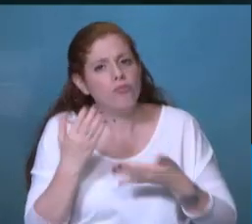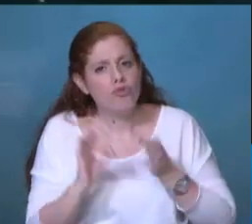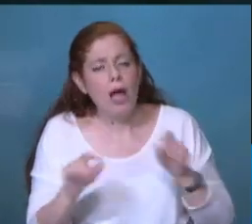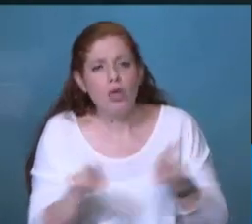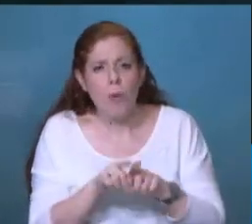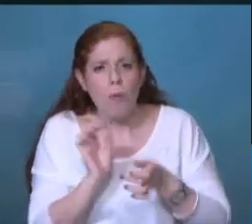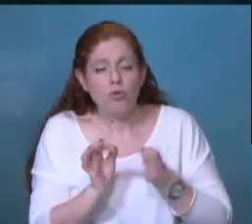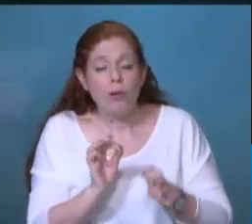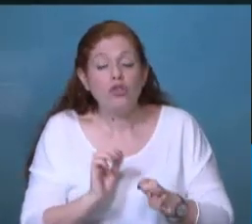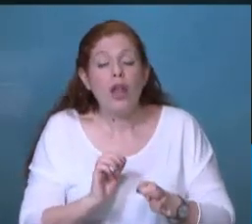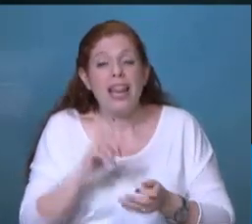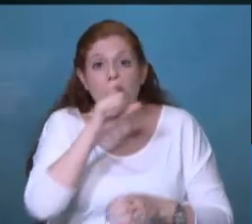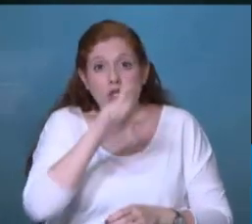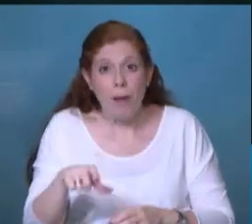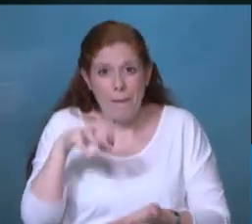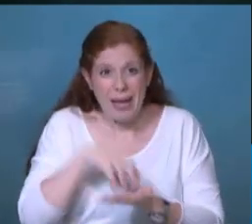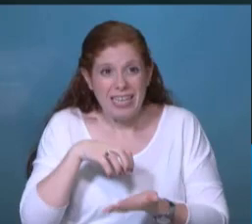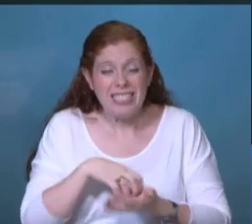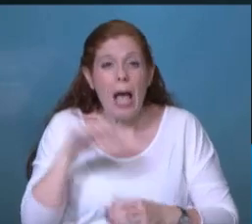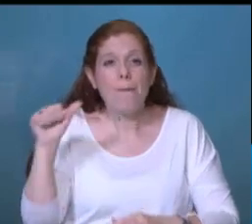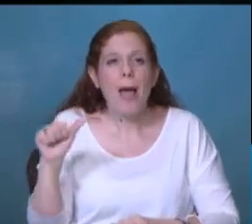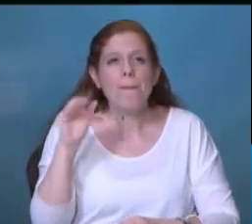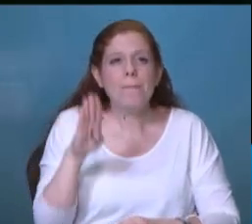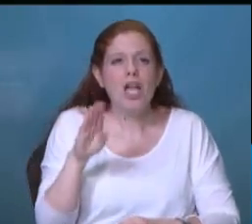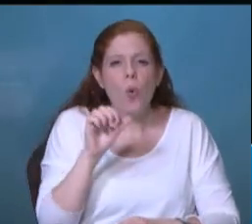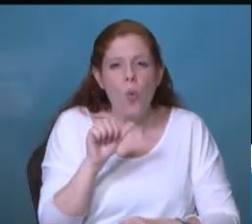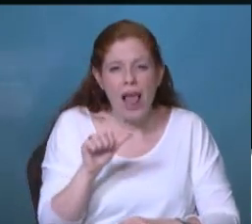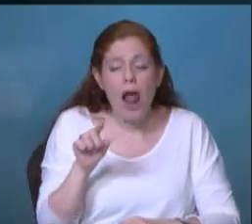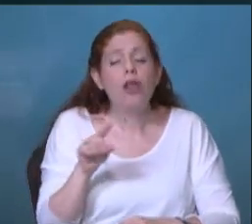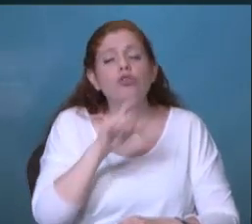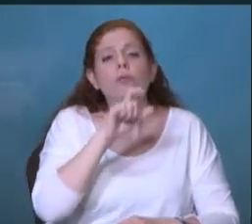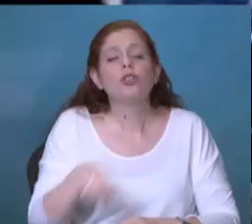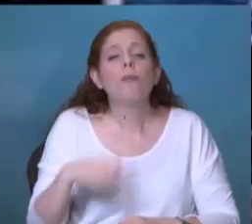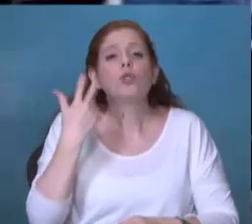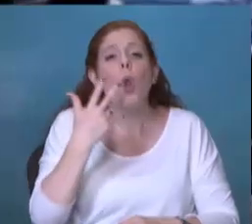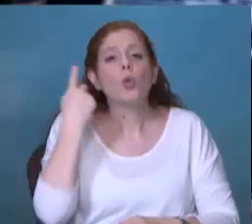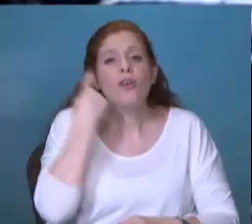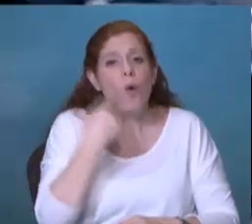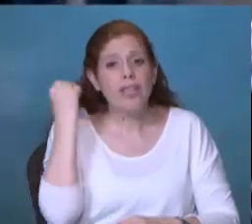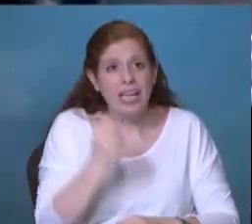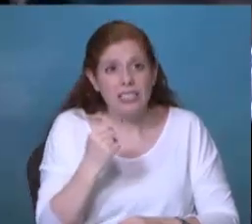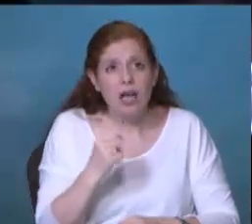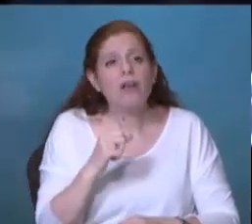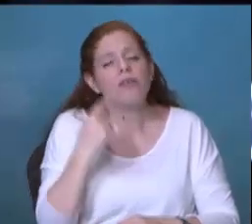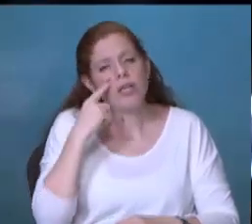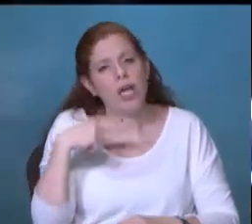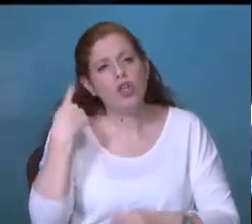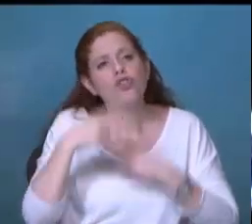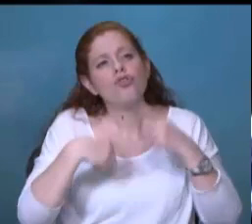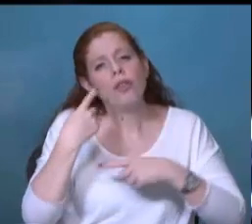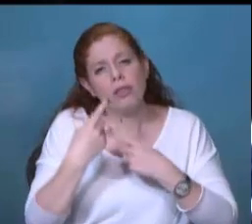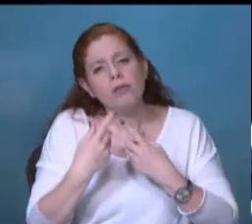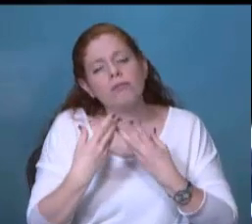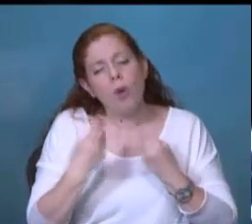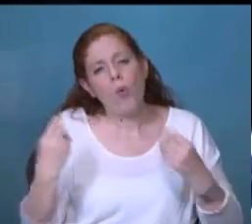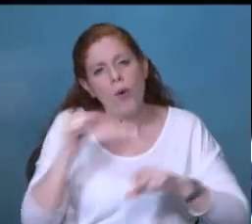הנאשם המרכזי, אמירם בן אוליאל, שמואשם בשלוש עבירות רצח, וצפוי לרצות שנים ארוכות מאחורי